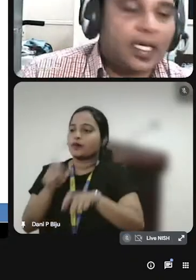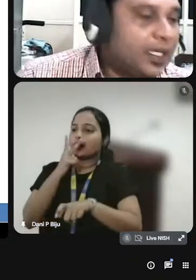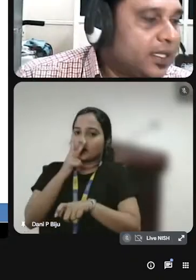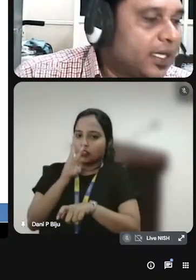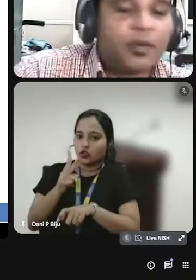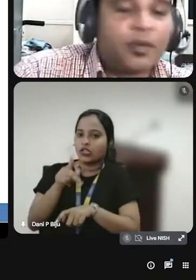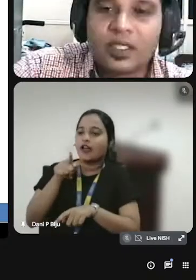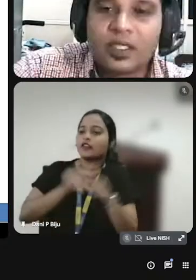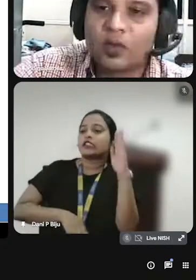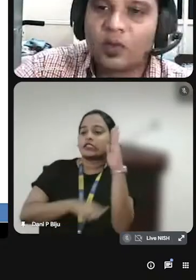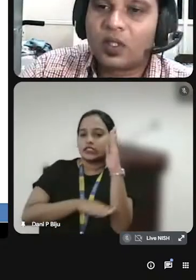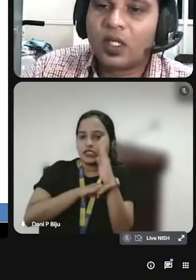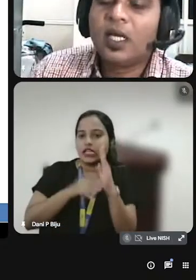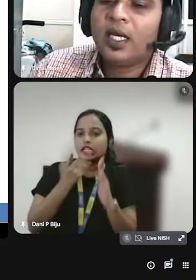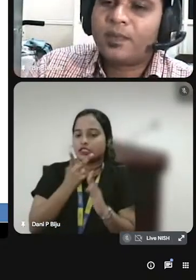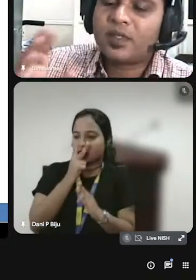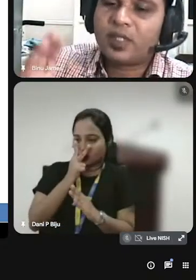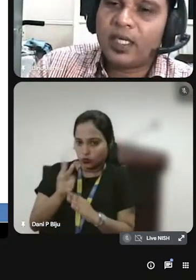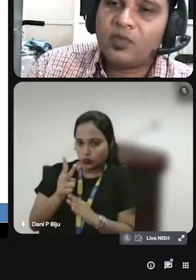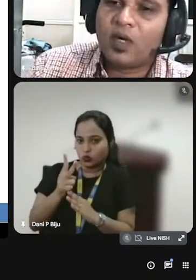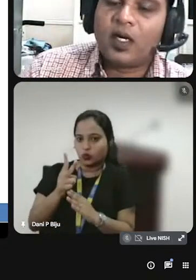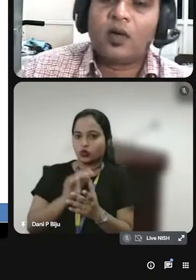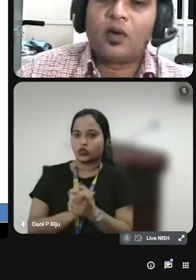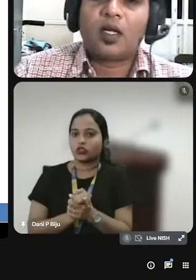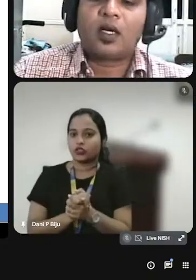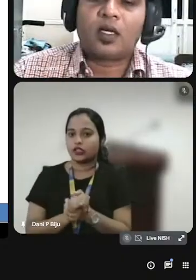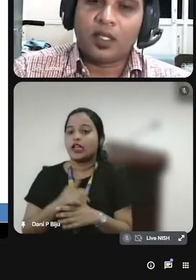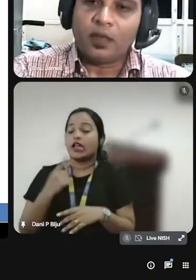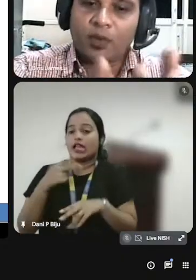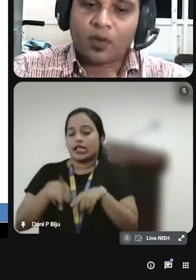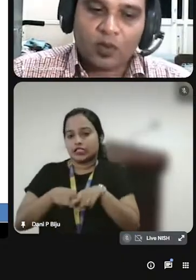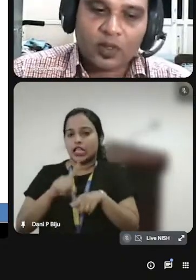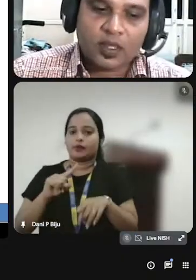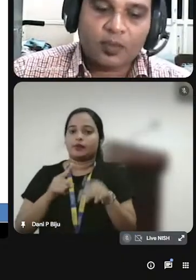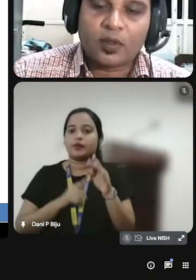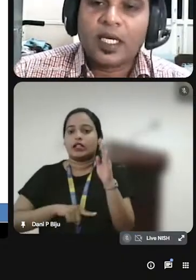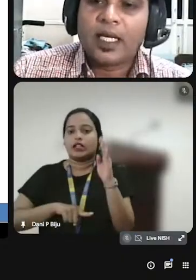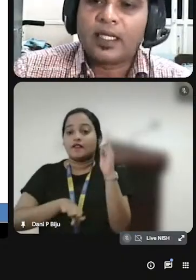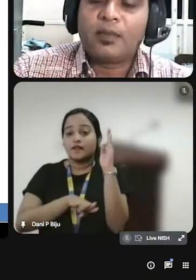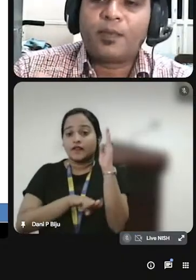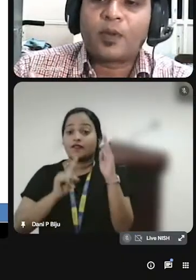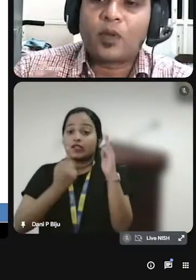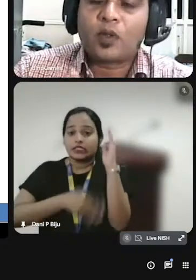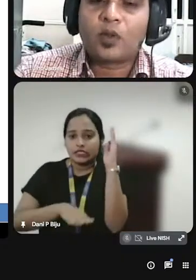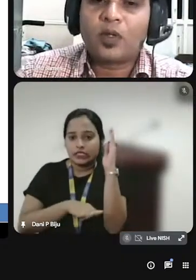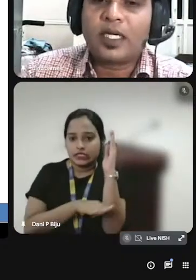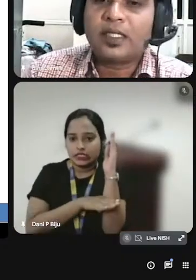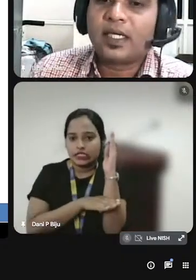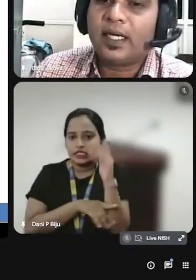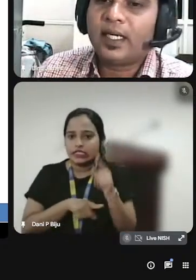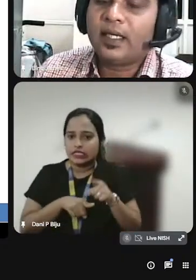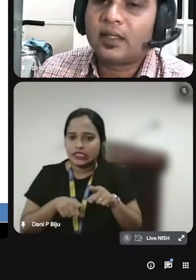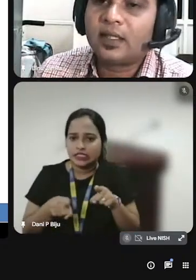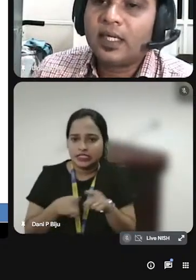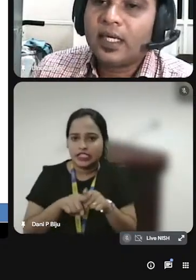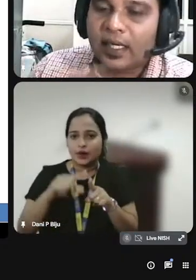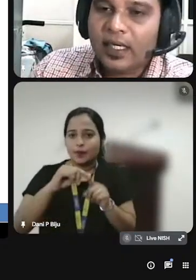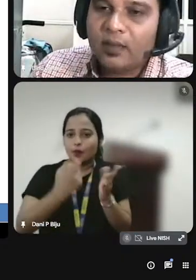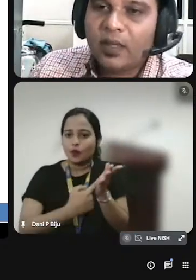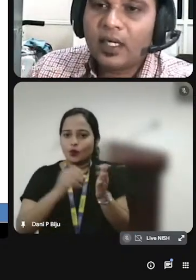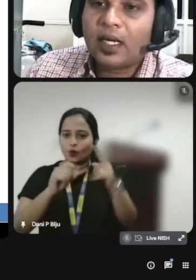ഏത് സ്റ്റേജിലാണ് പേഷ്യന്റ്. ഇപ്പൊ സ്റ്റേജ് 1 ഇതേ പ്രോട്ടോകോൾ തന്നെ പോകണം. നമ്മൾ പ്രോട്ടോകോൾ ഡിസൈഡ്